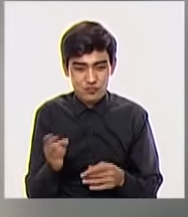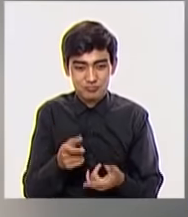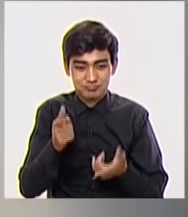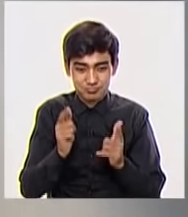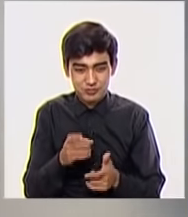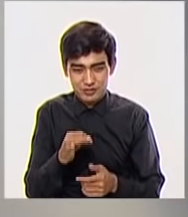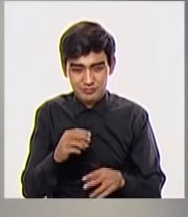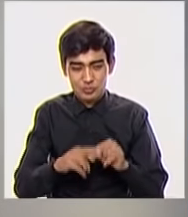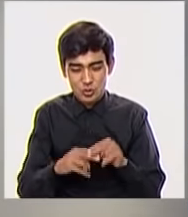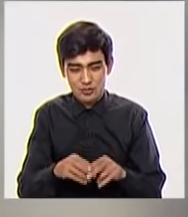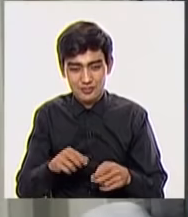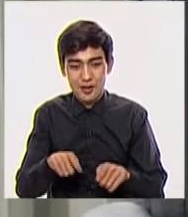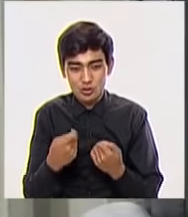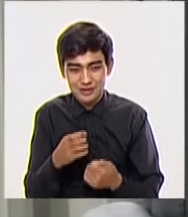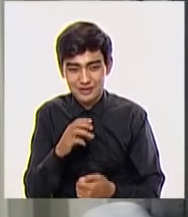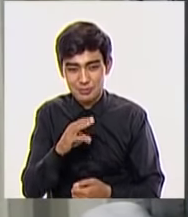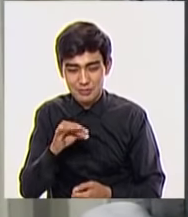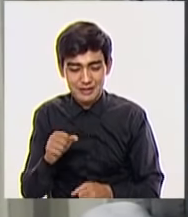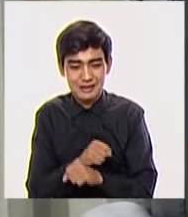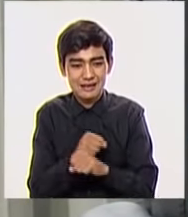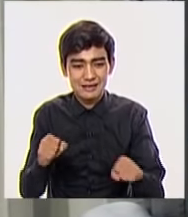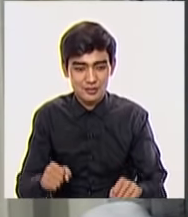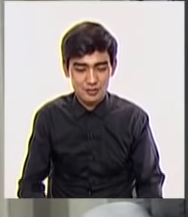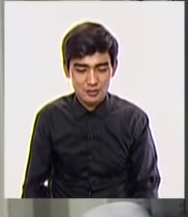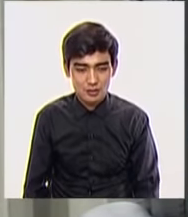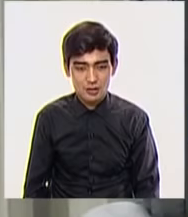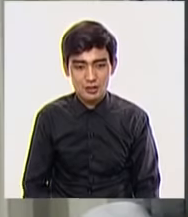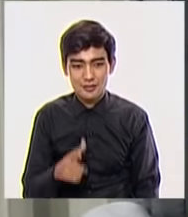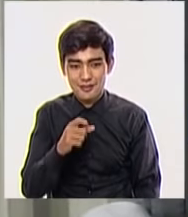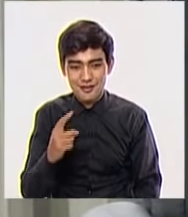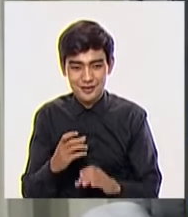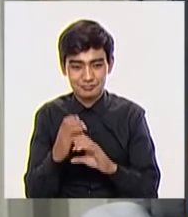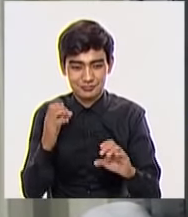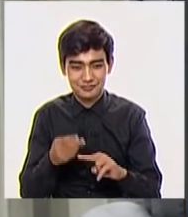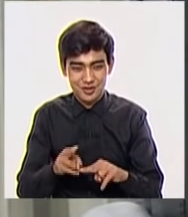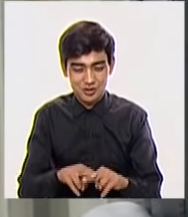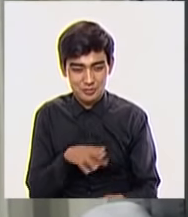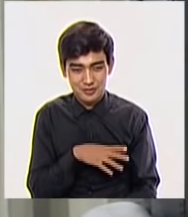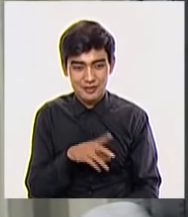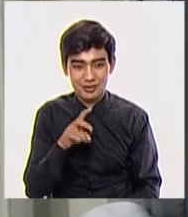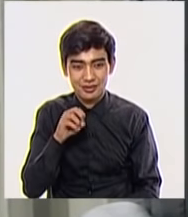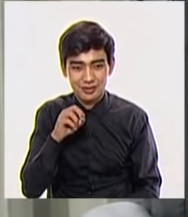строить, нарушая СНИПы, нельзя. Значит, строительство газопроводных сетей над